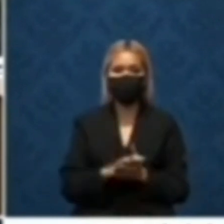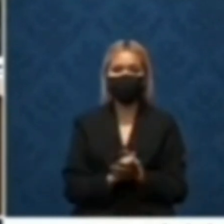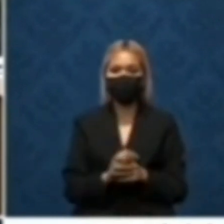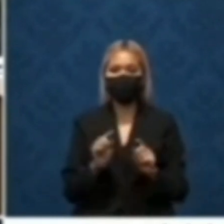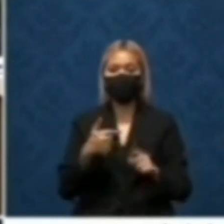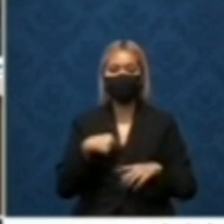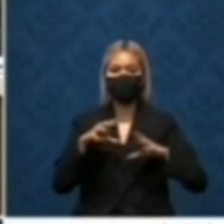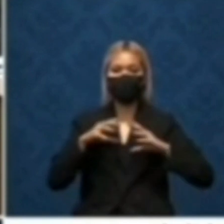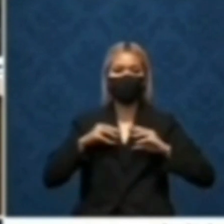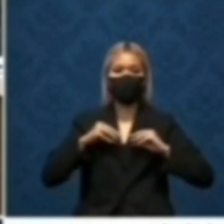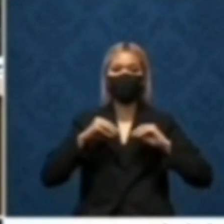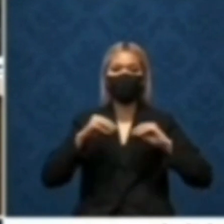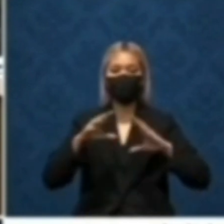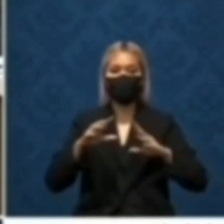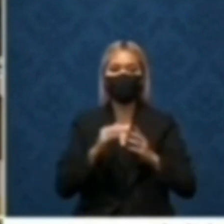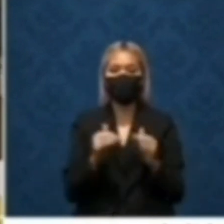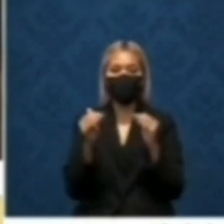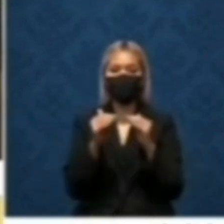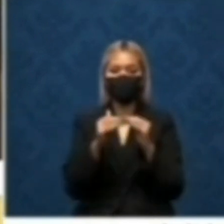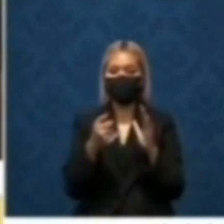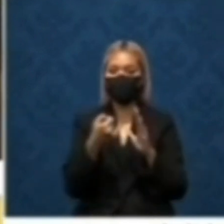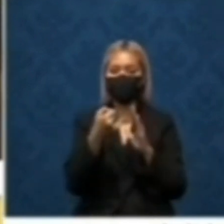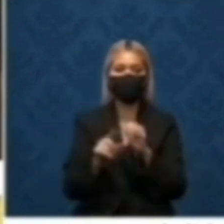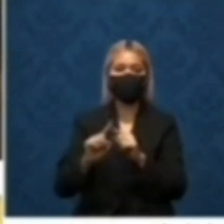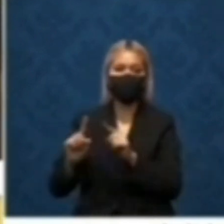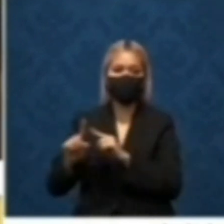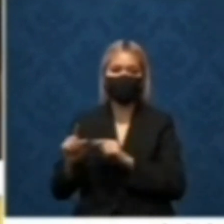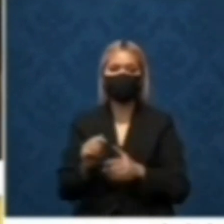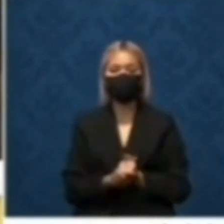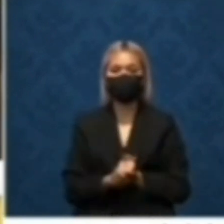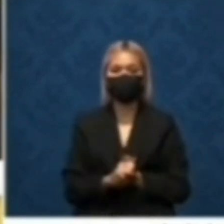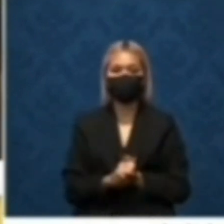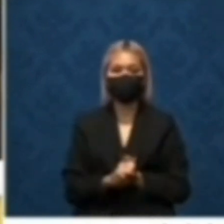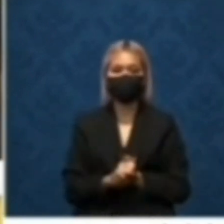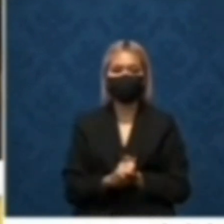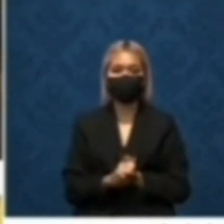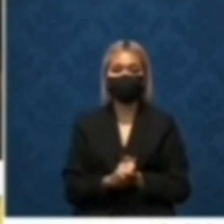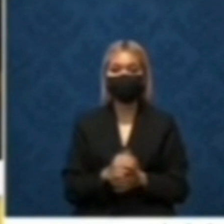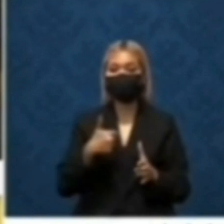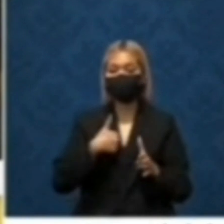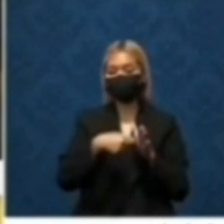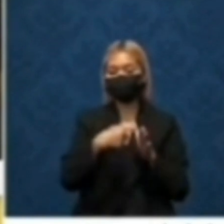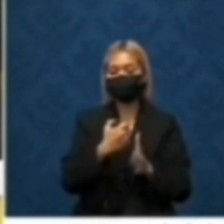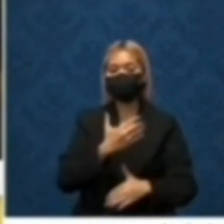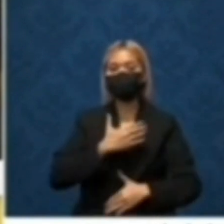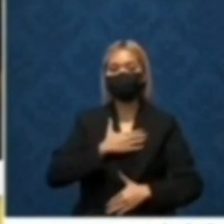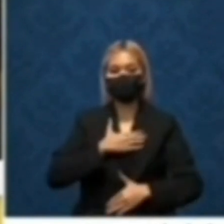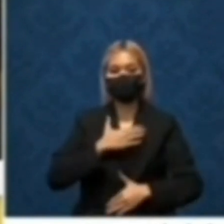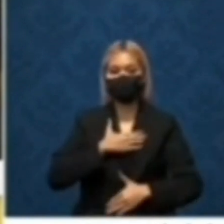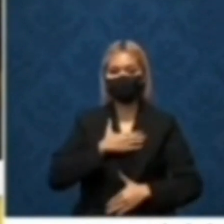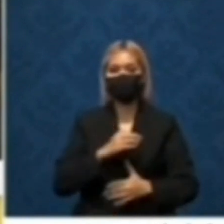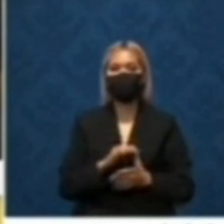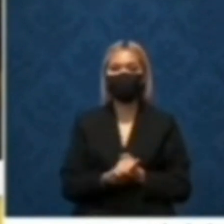ไม่ยินดีสละชีวิตเพื่อรักษาสิ่งที่ไม่ถูกต้องนั่นเป็นประเด็นที่ในเชิงหลักการของประชาธิปไตยเป็นปราชญ์ช